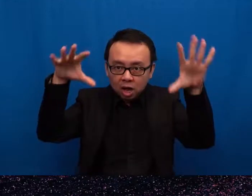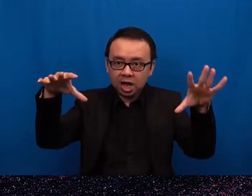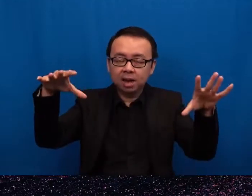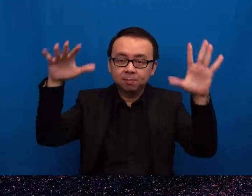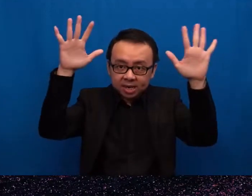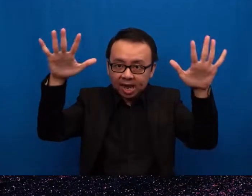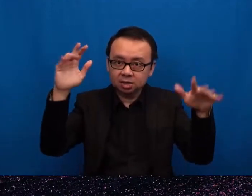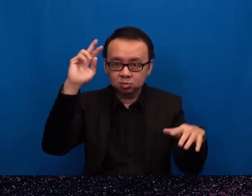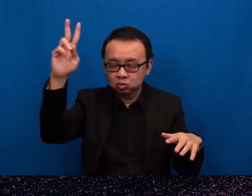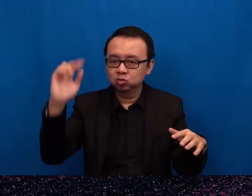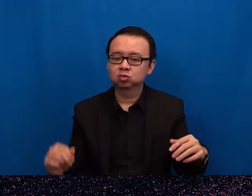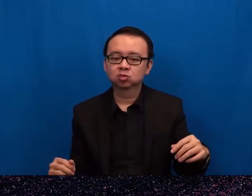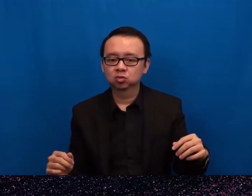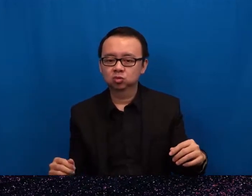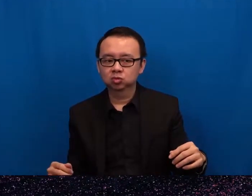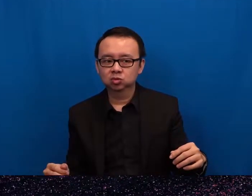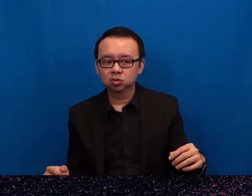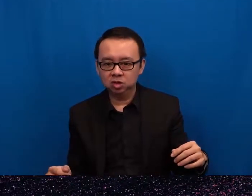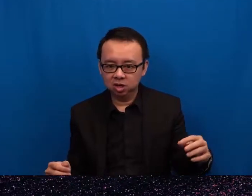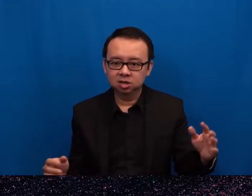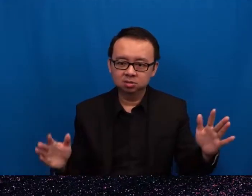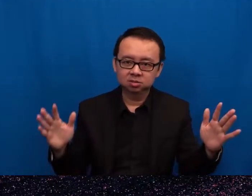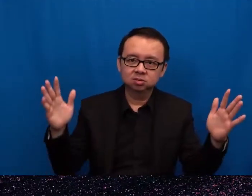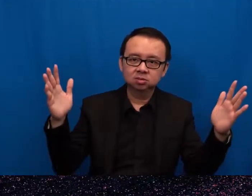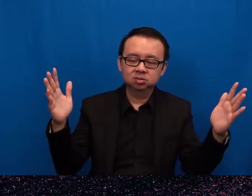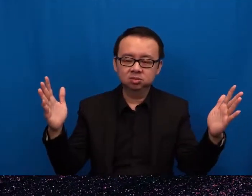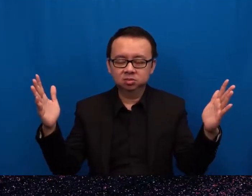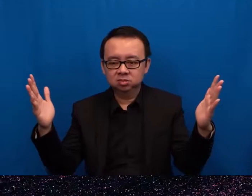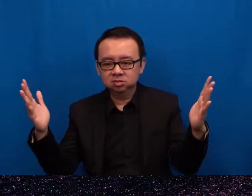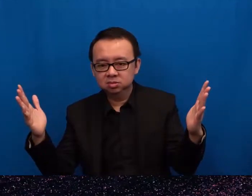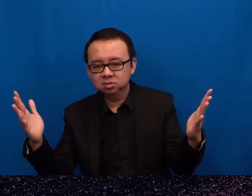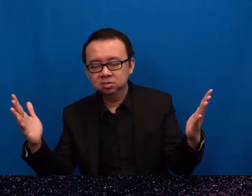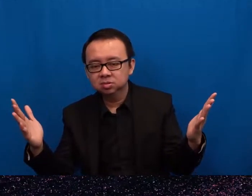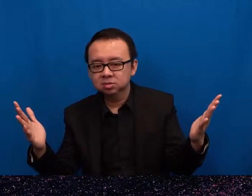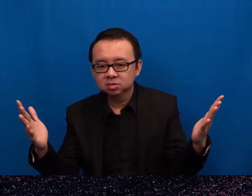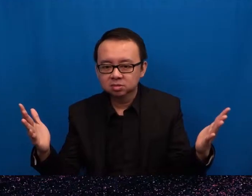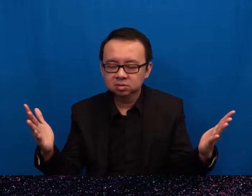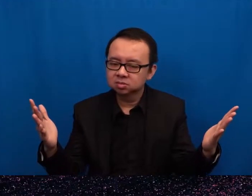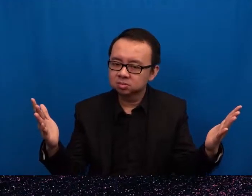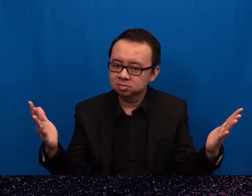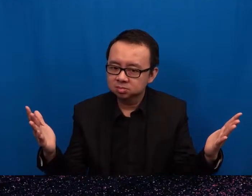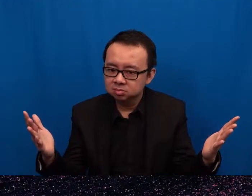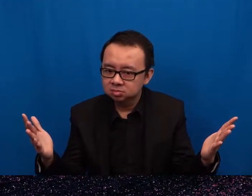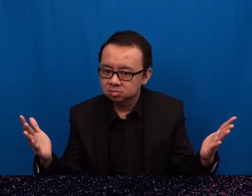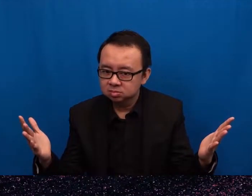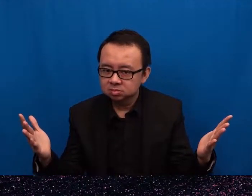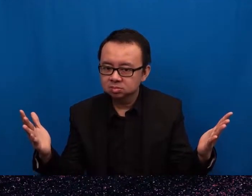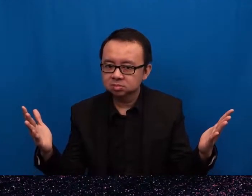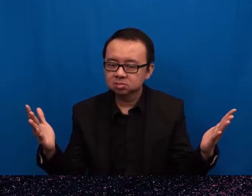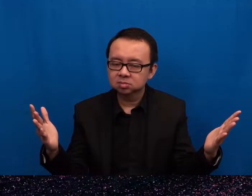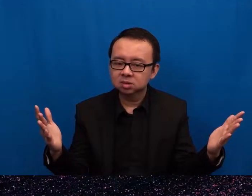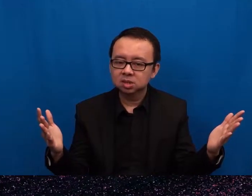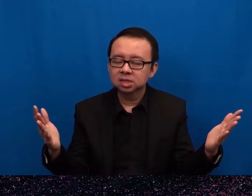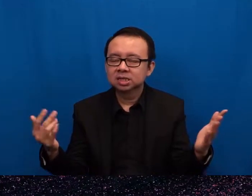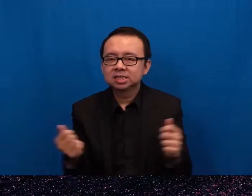Wiramaya sodenaya sande. Mereka tak akan hanya tahu tentang Roh Kudus. Setiap jiwa yang